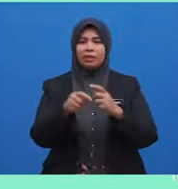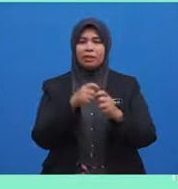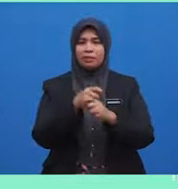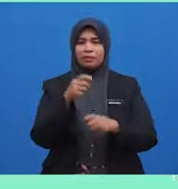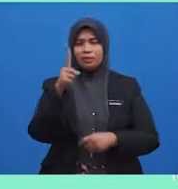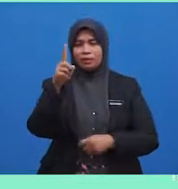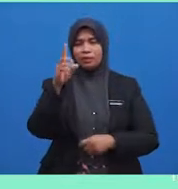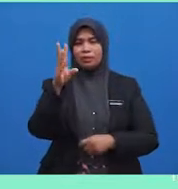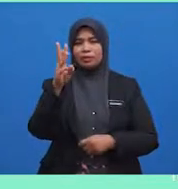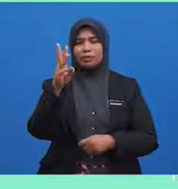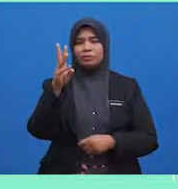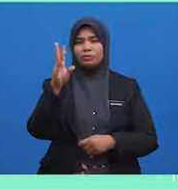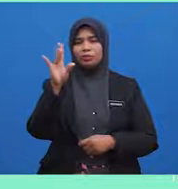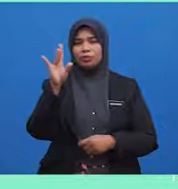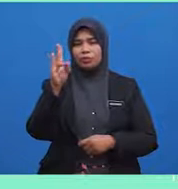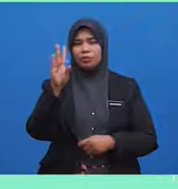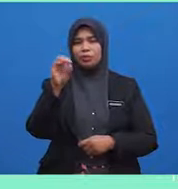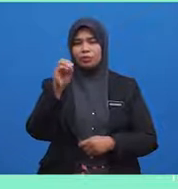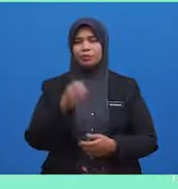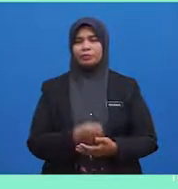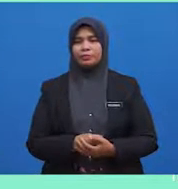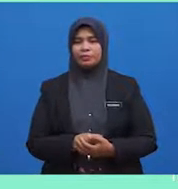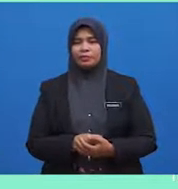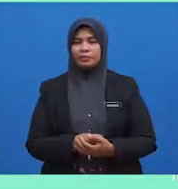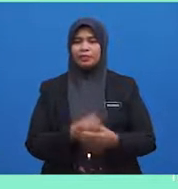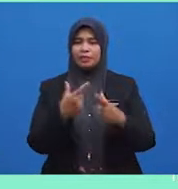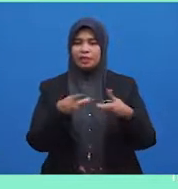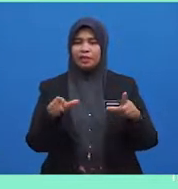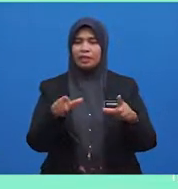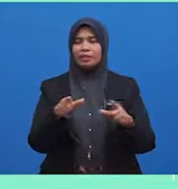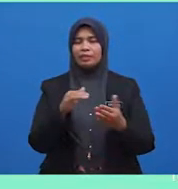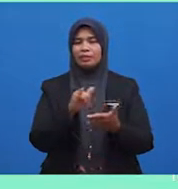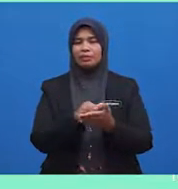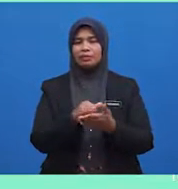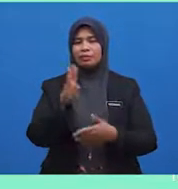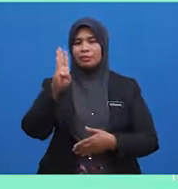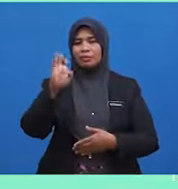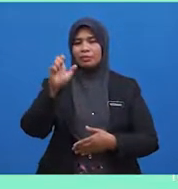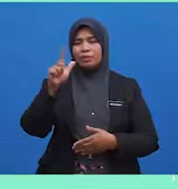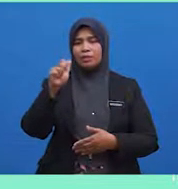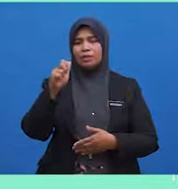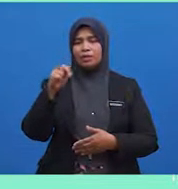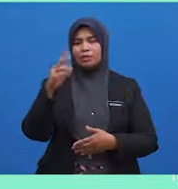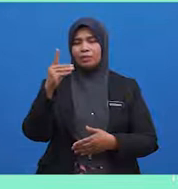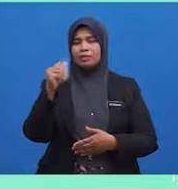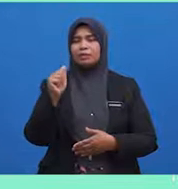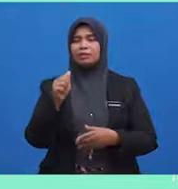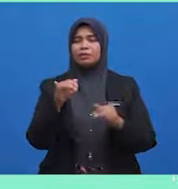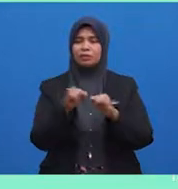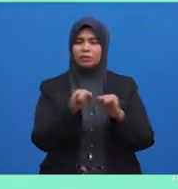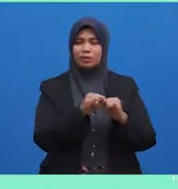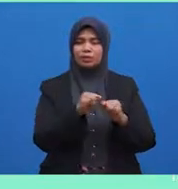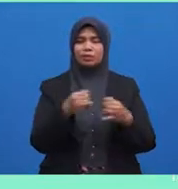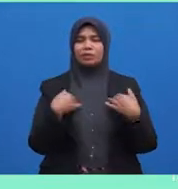yang diperoleh di Perak. Selain Portugis, Belanda dan British juga merupakan kuasa Barat yang turut